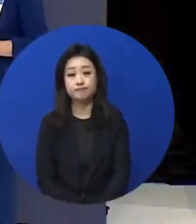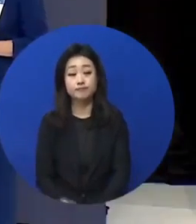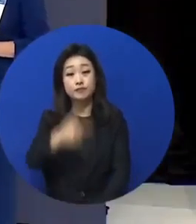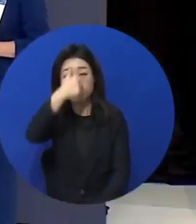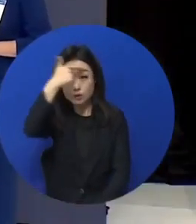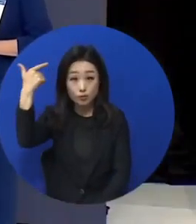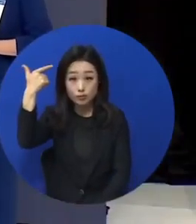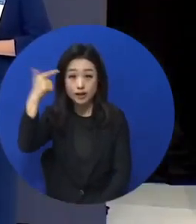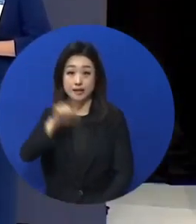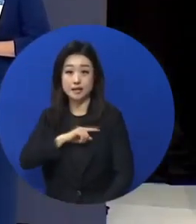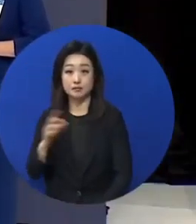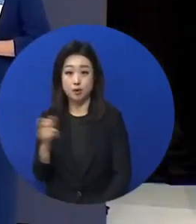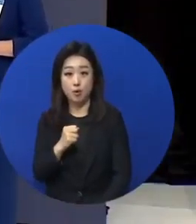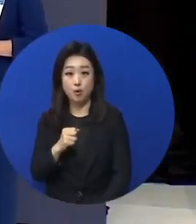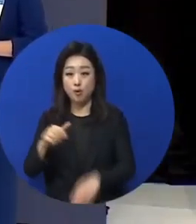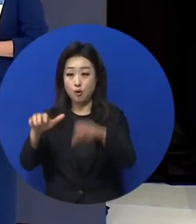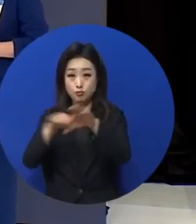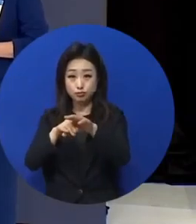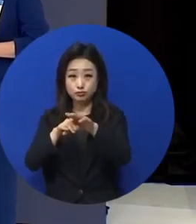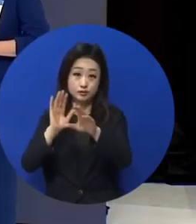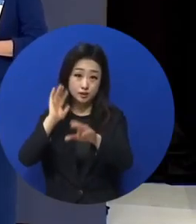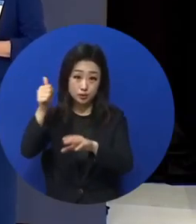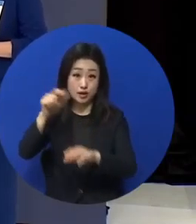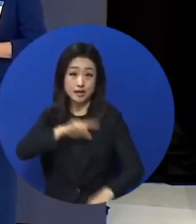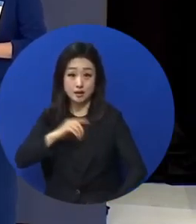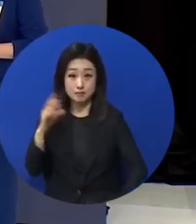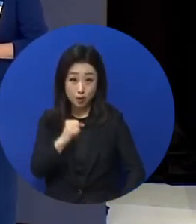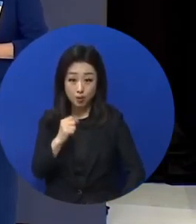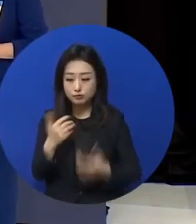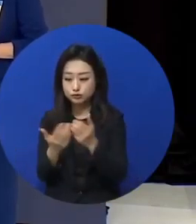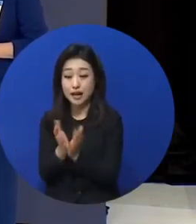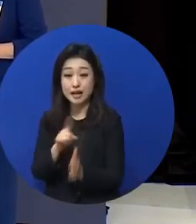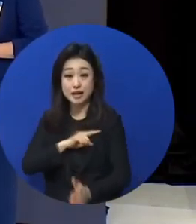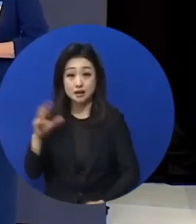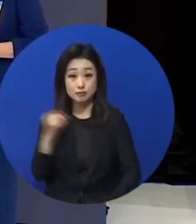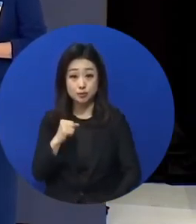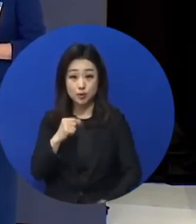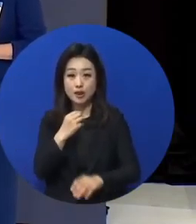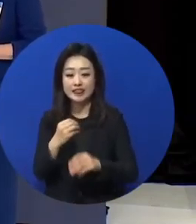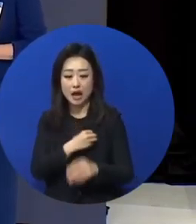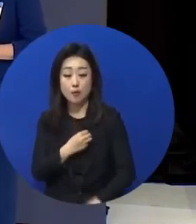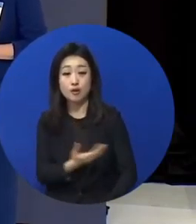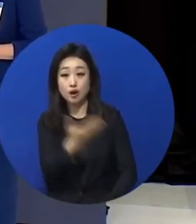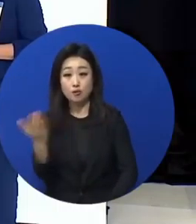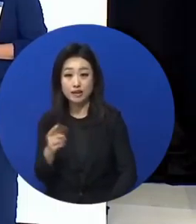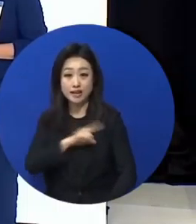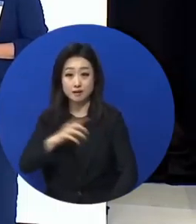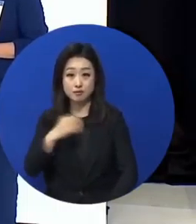노무현의 이름으로, 문재인의 이름으로, 더불어민주당의 이름으로, 우리 당원들의 이름으로 당당하게 맞서겠습니다.